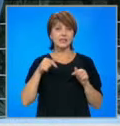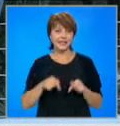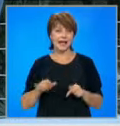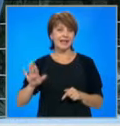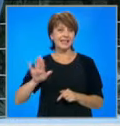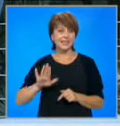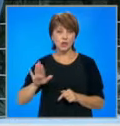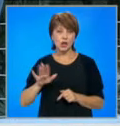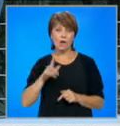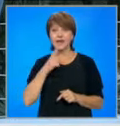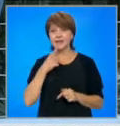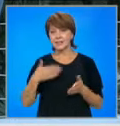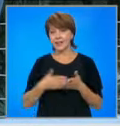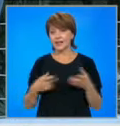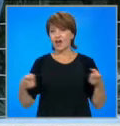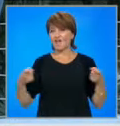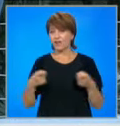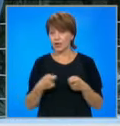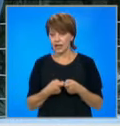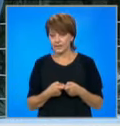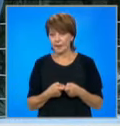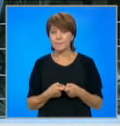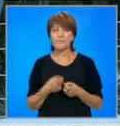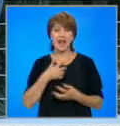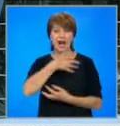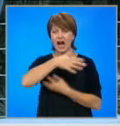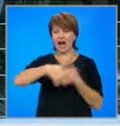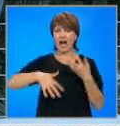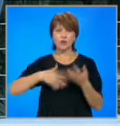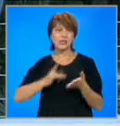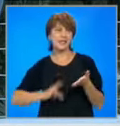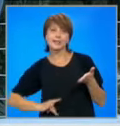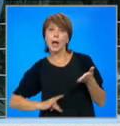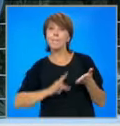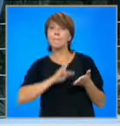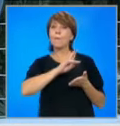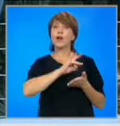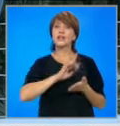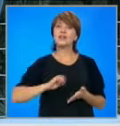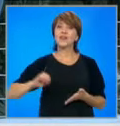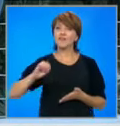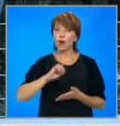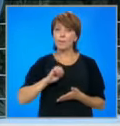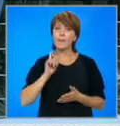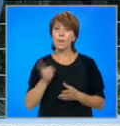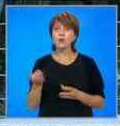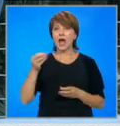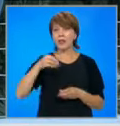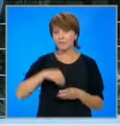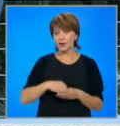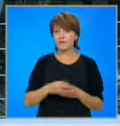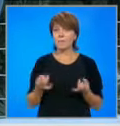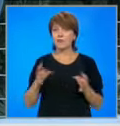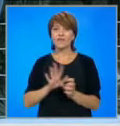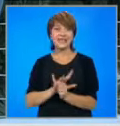заради войната в Украйна, повишаващата се инфлация, хаосът с отменени полети на европейските летища, можем да добавим и новата